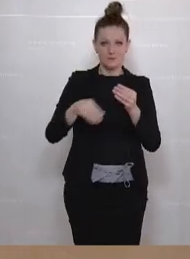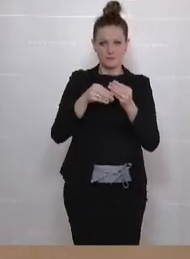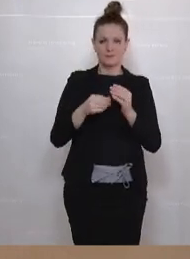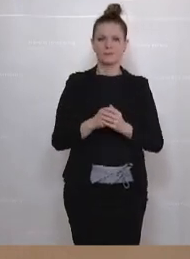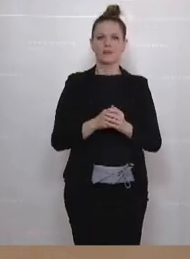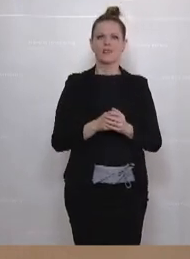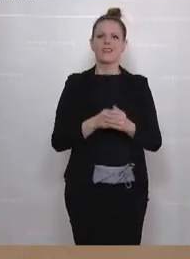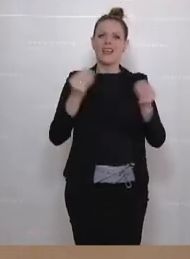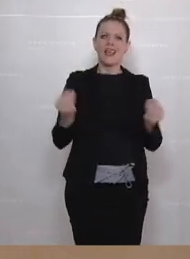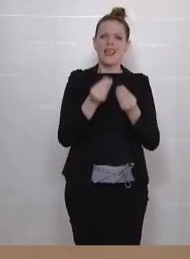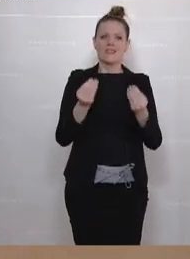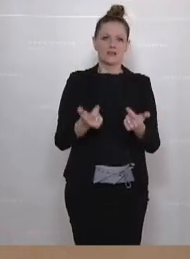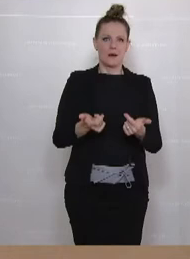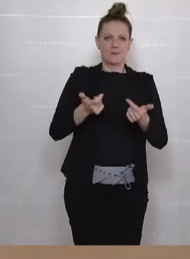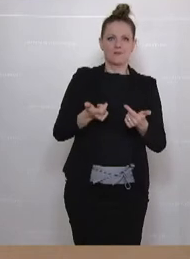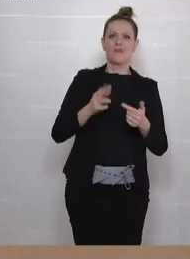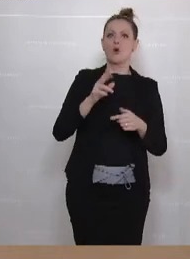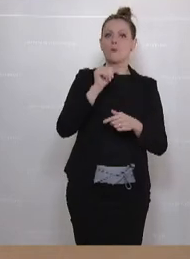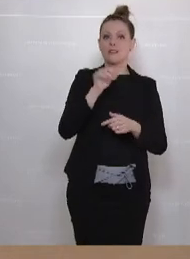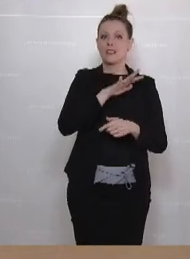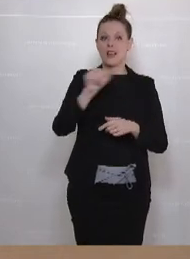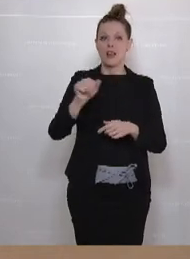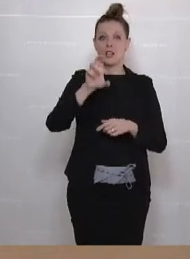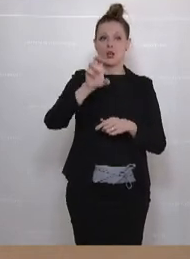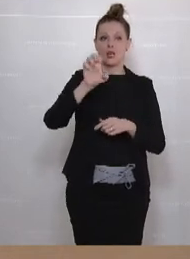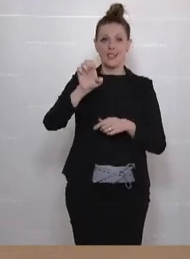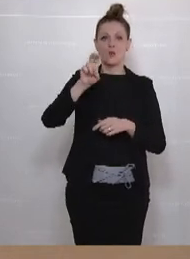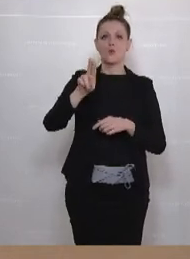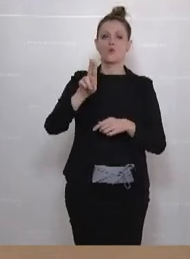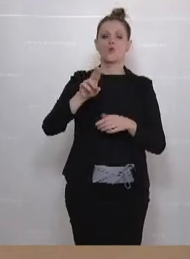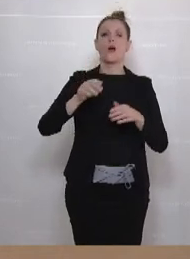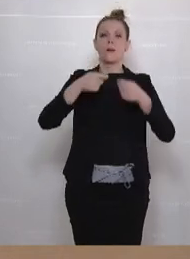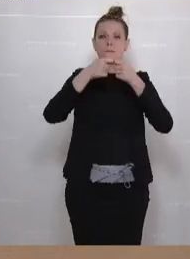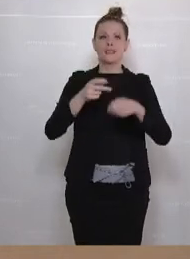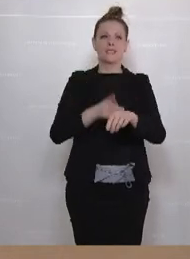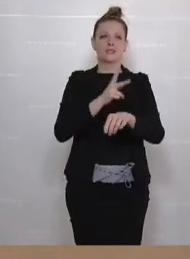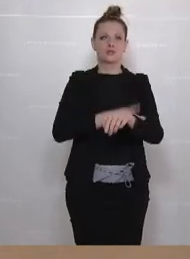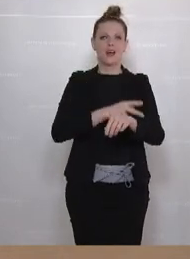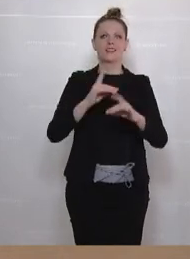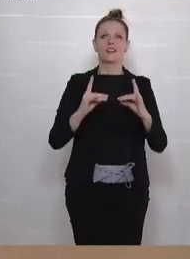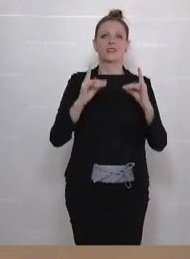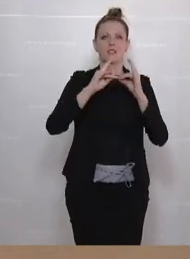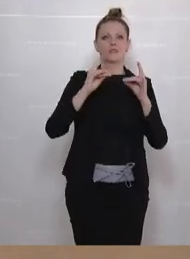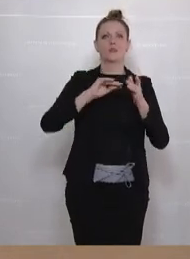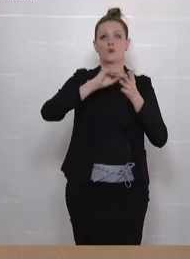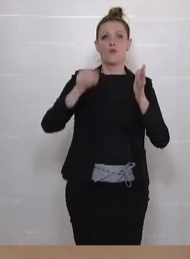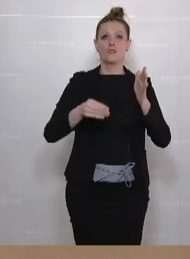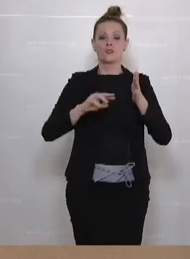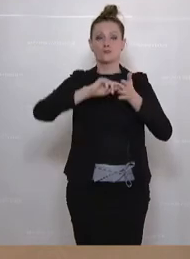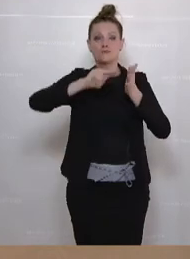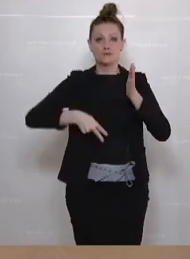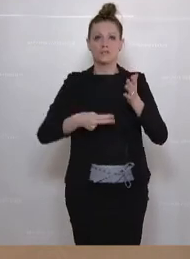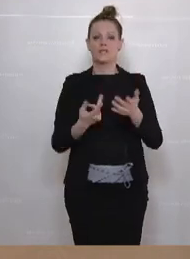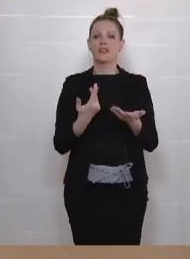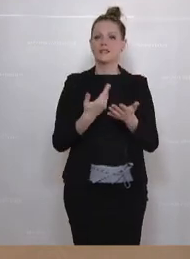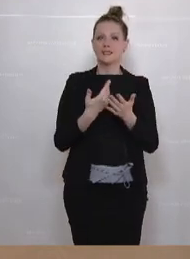gewisses Handicap, weil nicht alle EU-Mitgliedstaaten diese Konvention ratifiziert haben und vor allem in einem Mitgliedstaat sogar eine